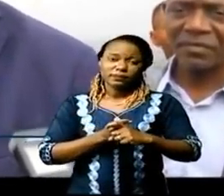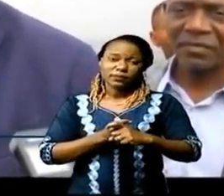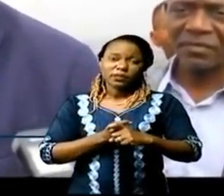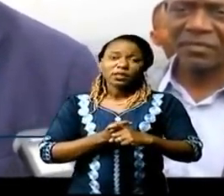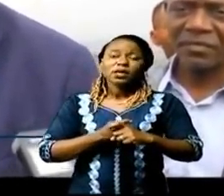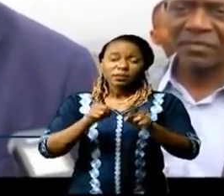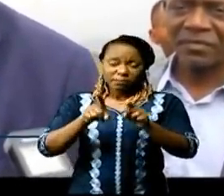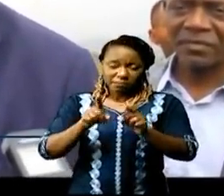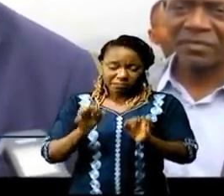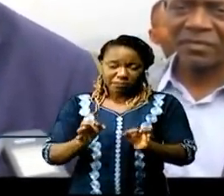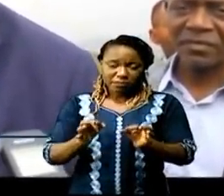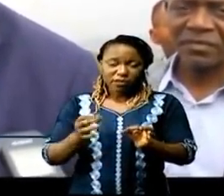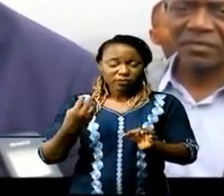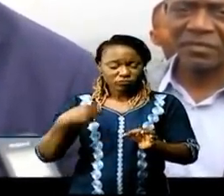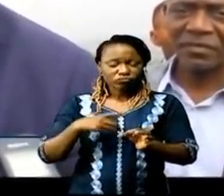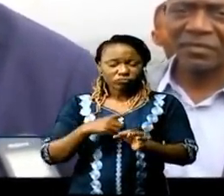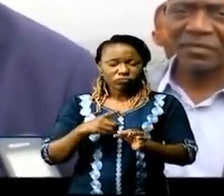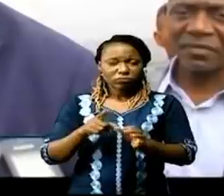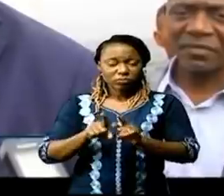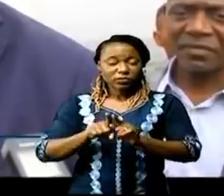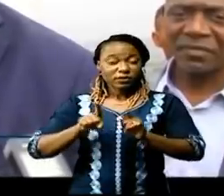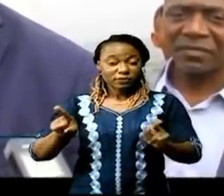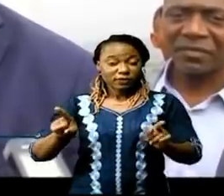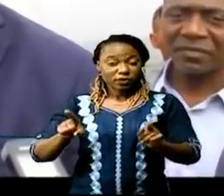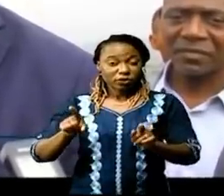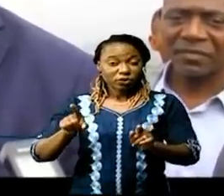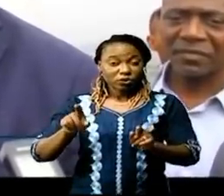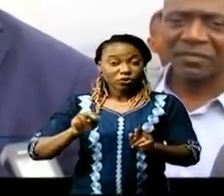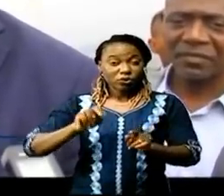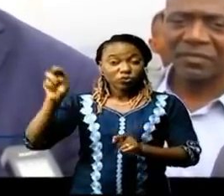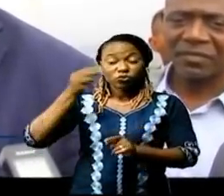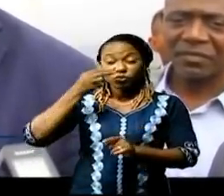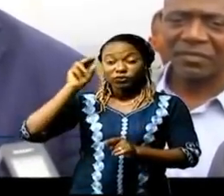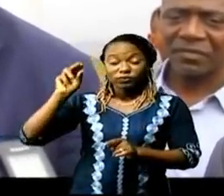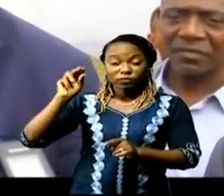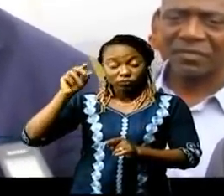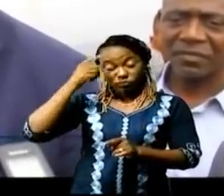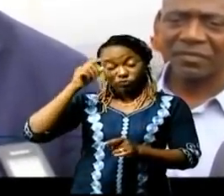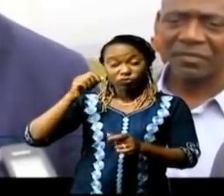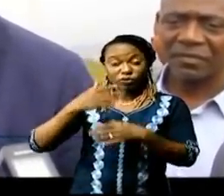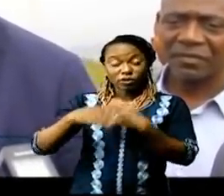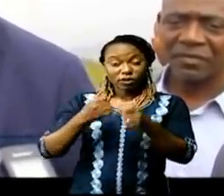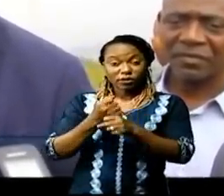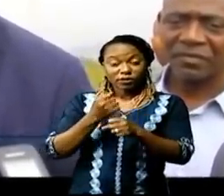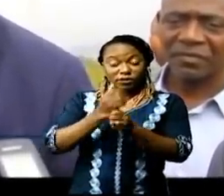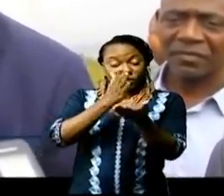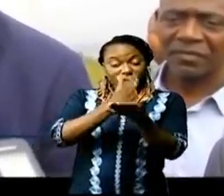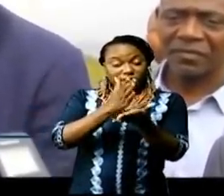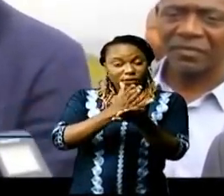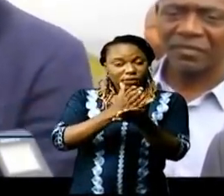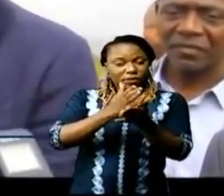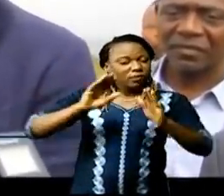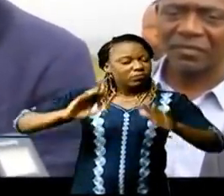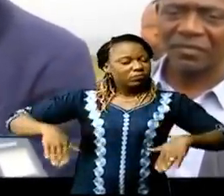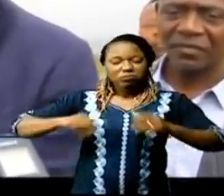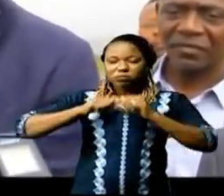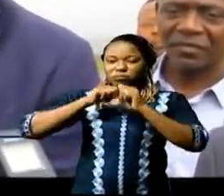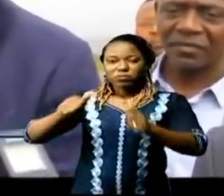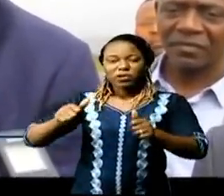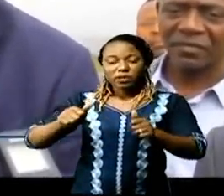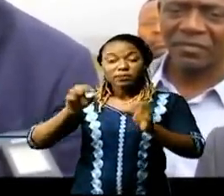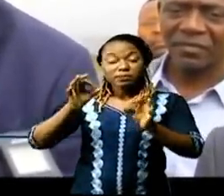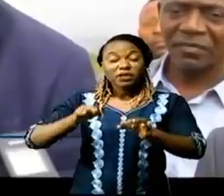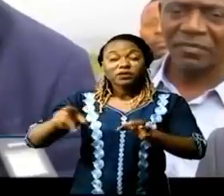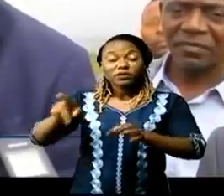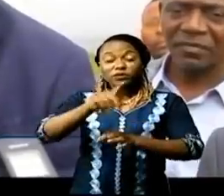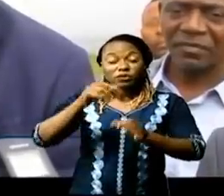distingué, en tout cas, je dirais ici au Nord Kivu, par un secteur privé qui ne baisse pas les bras. Et d'ailleurs, même je peux vous donner une des nouvelles